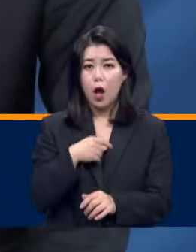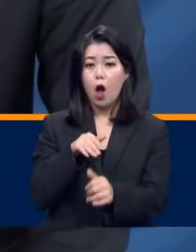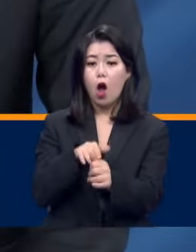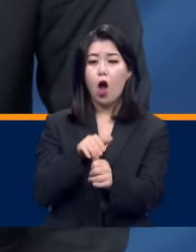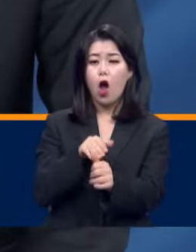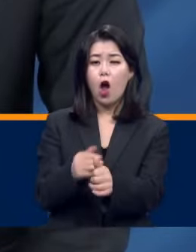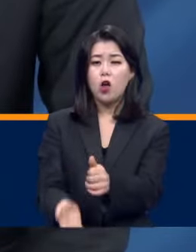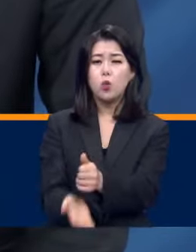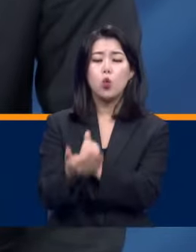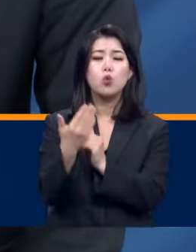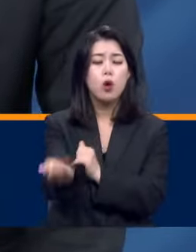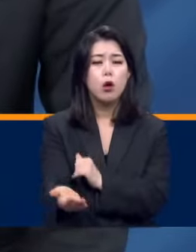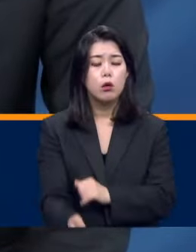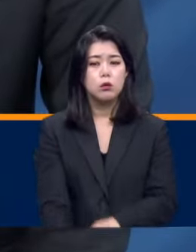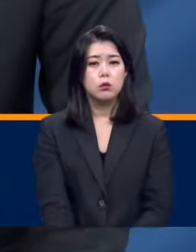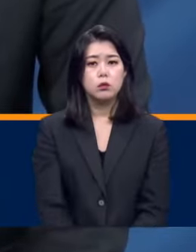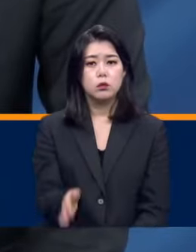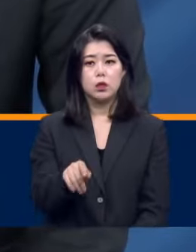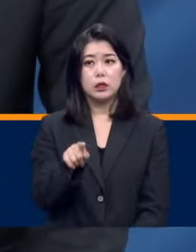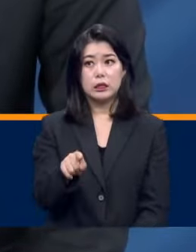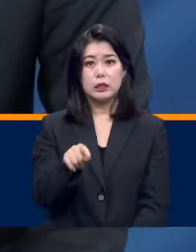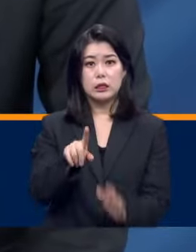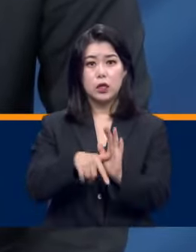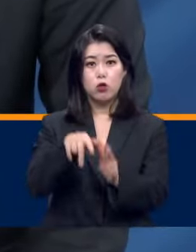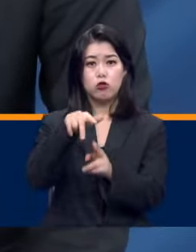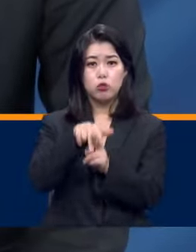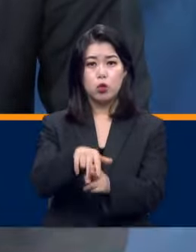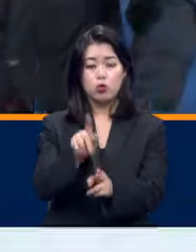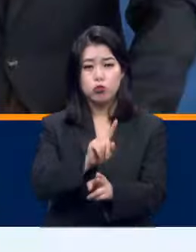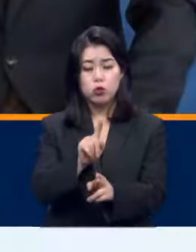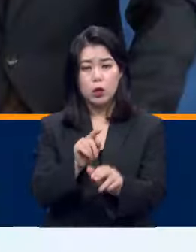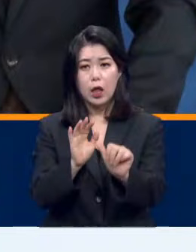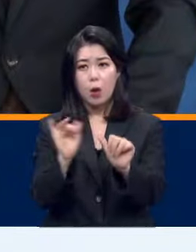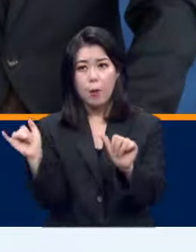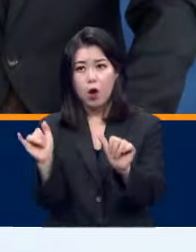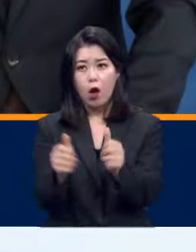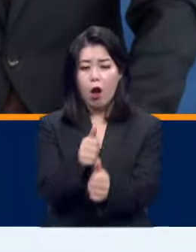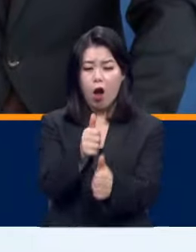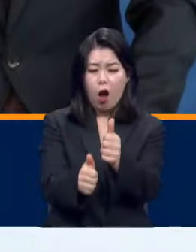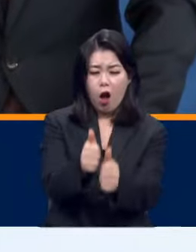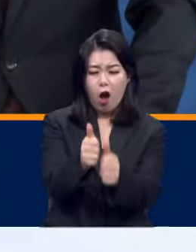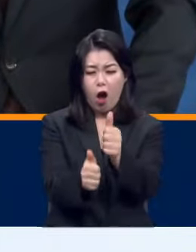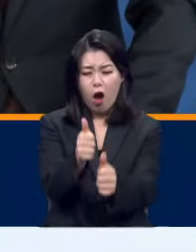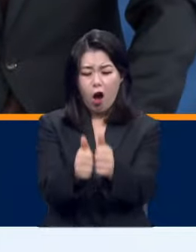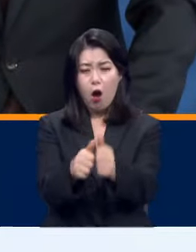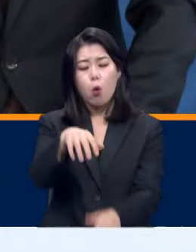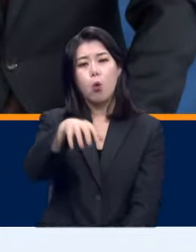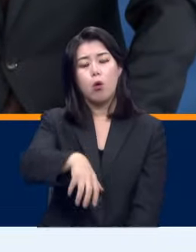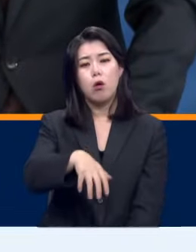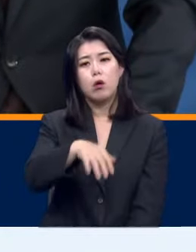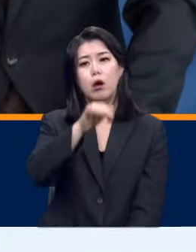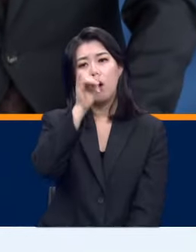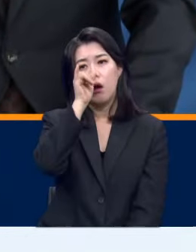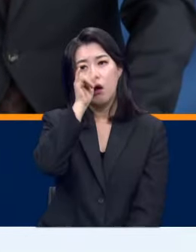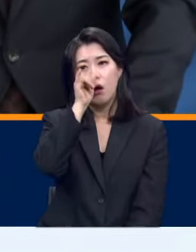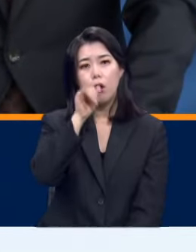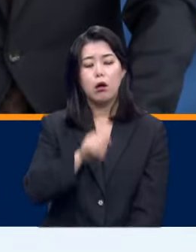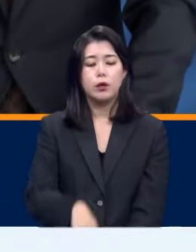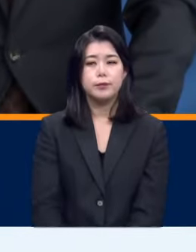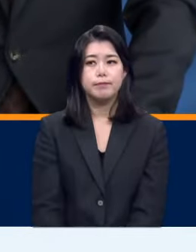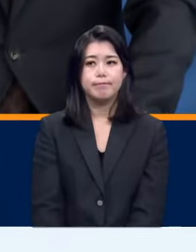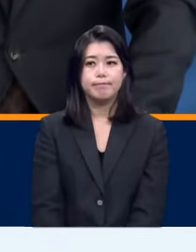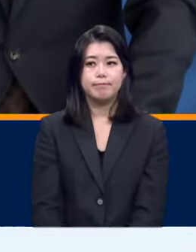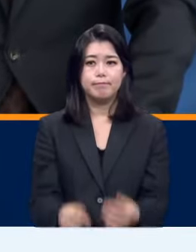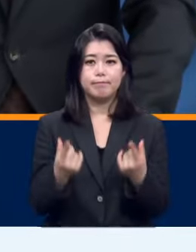좋다라고 말을 해요 근데 당시에 거기 후보가 정말 쟁쟁한 후보 다섯 명에서 엄청난 경선을 했던 지역인 건 알고 있으세요 그 이런